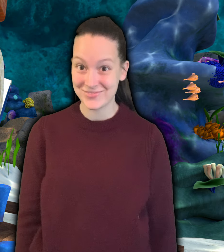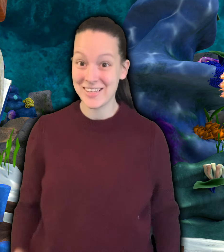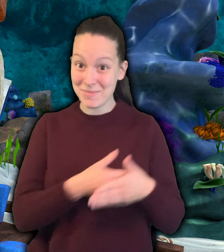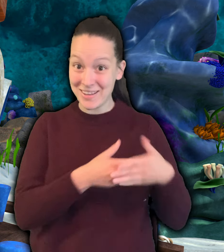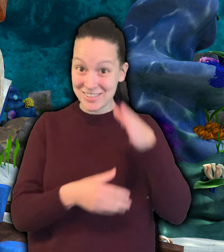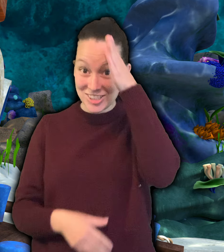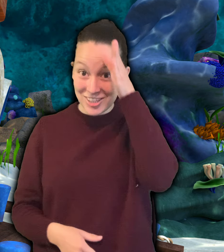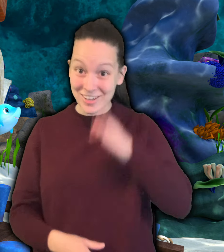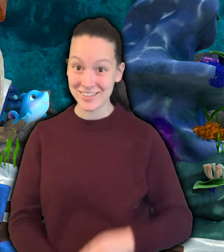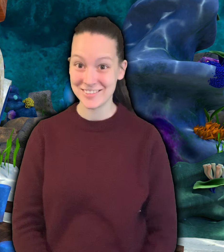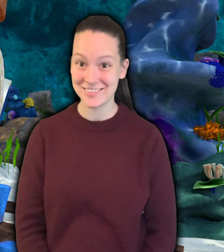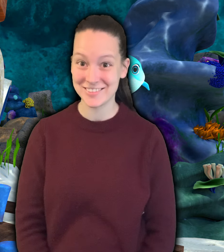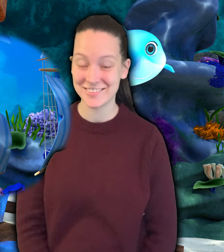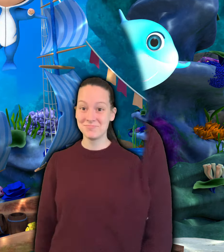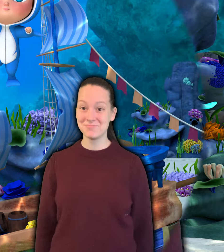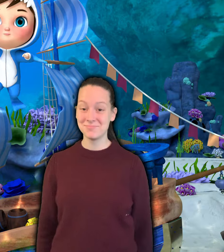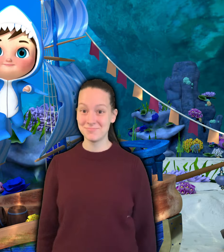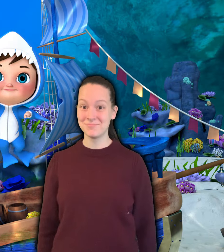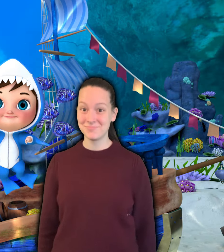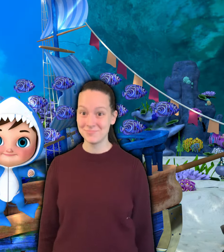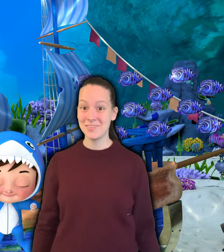ねちび